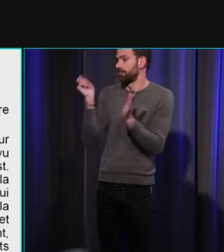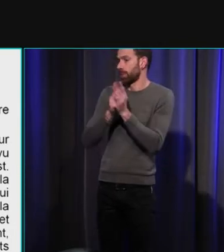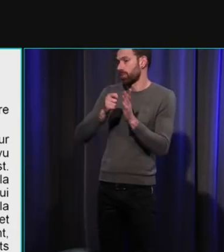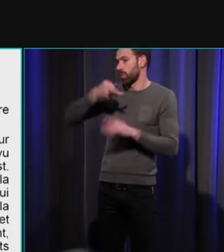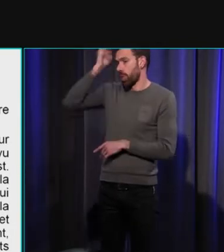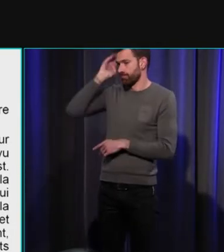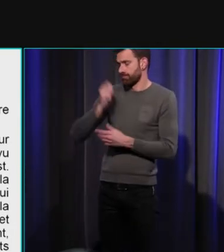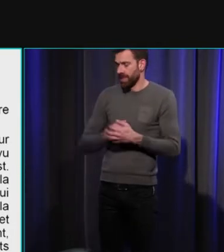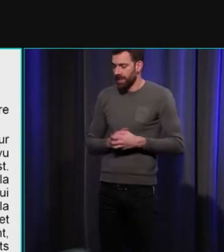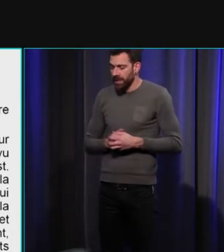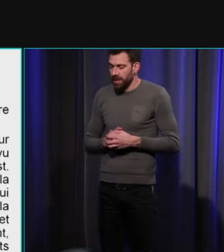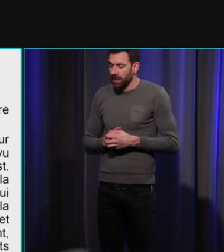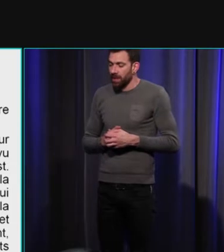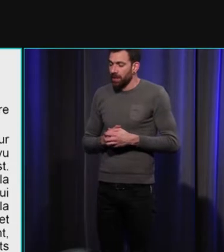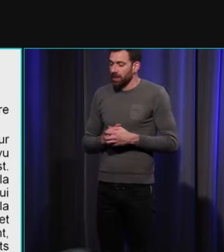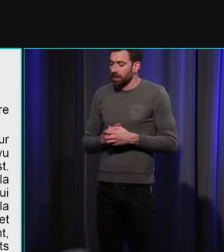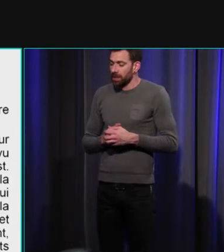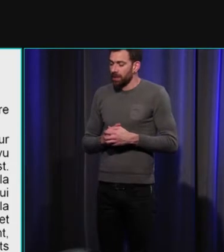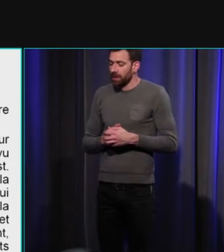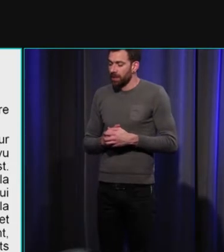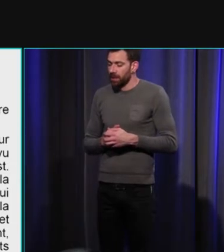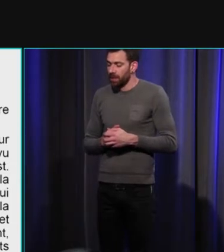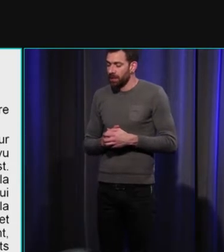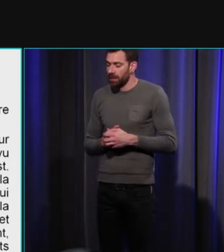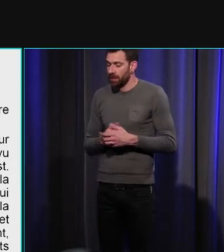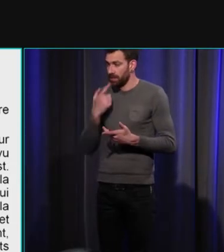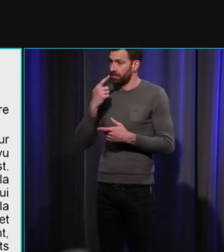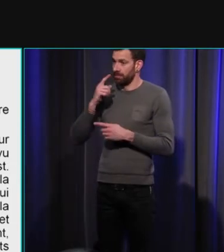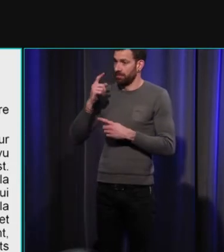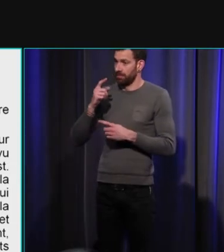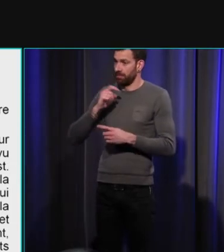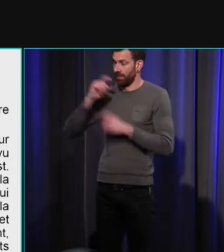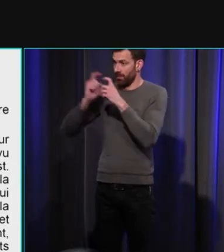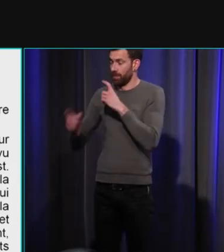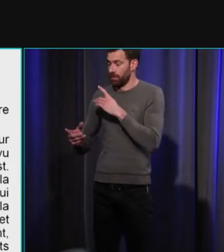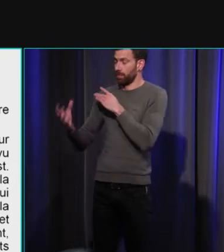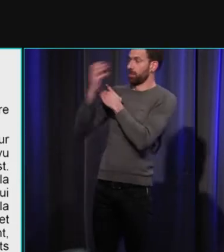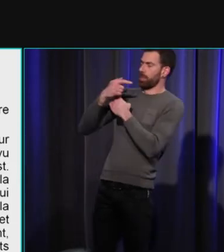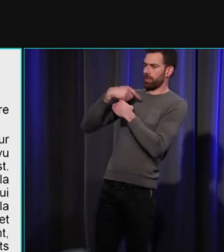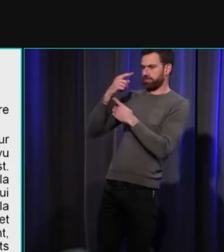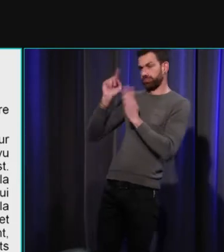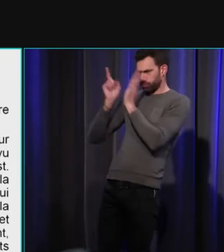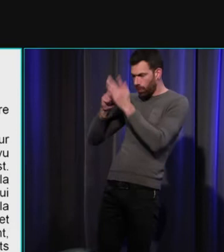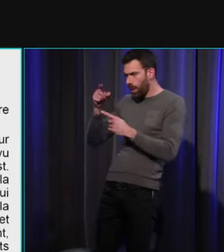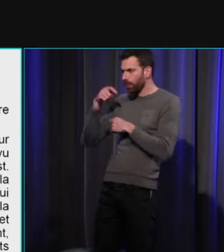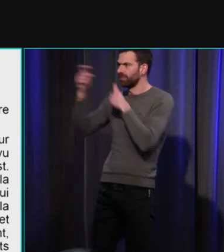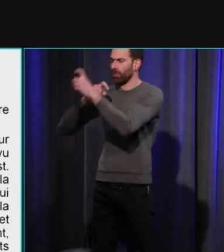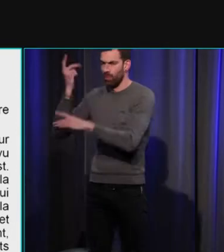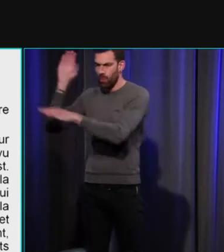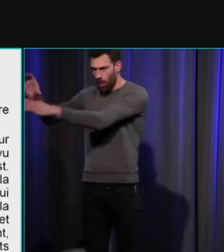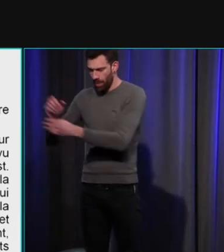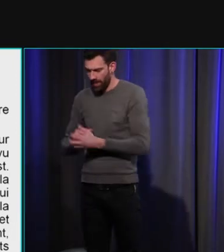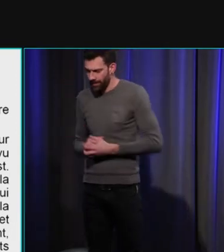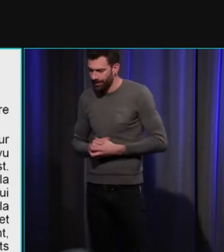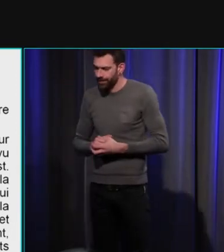vaincre ou repousser la violence par la violence virer pevere ils prennent le glaive et ils périront